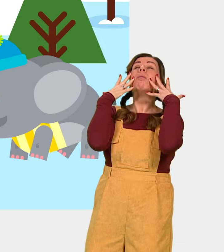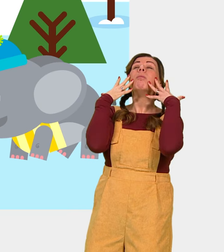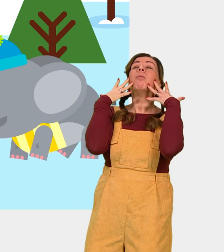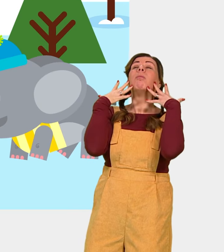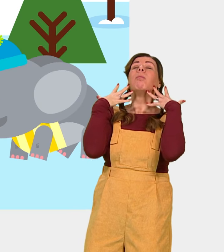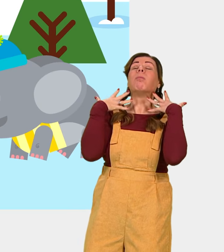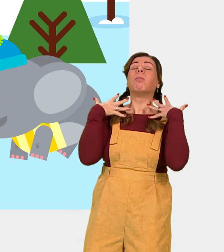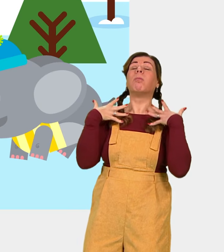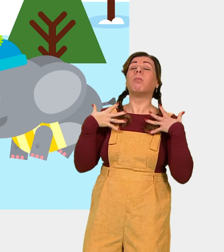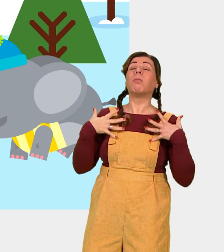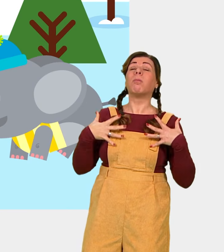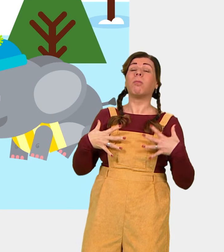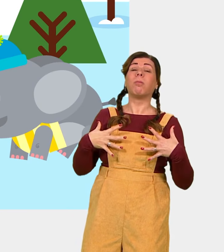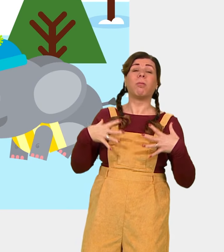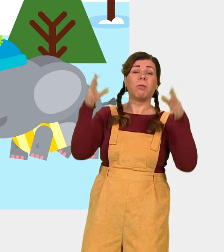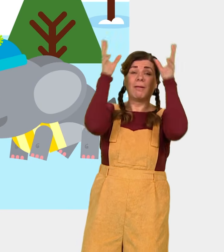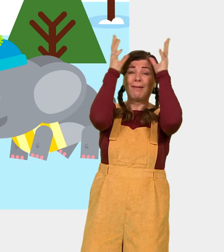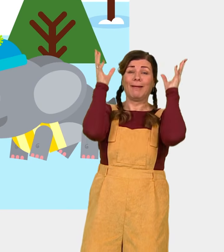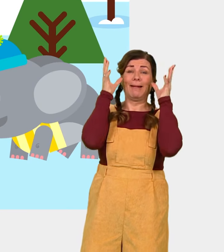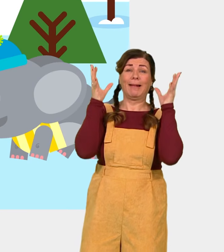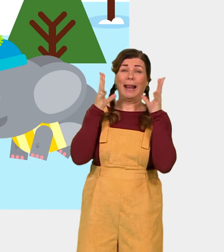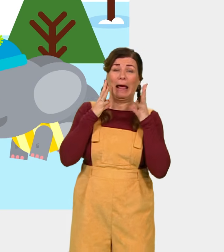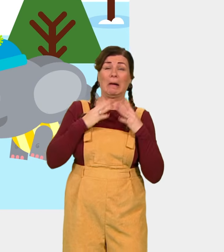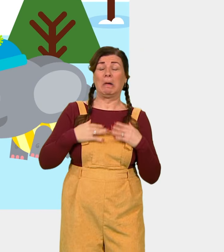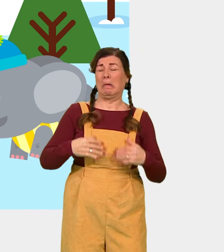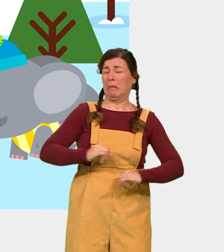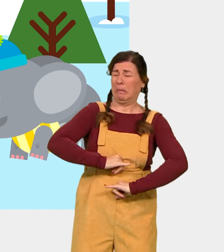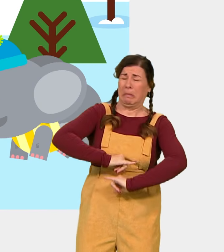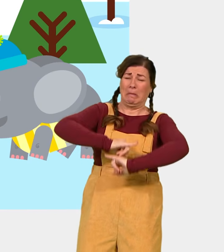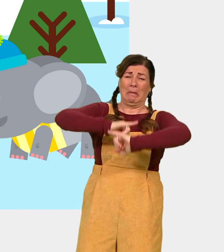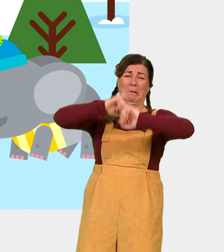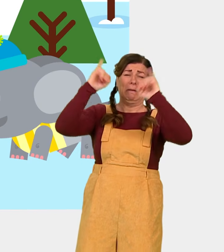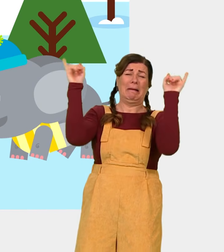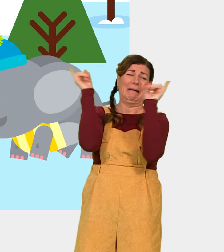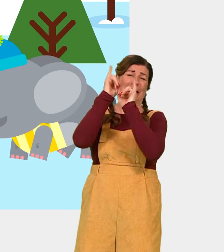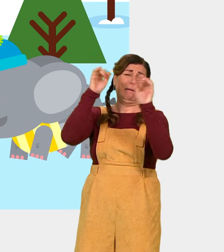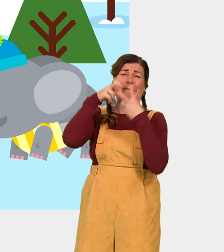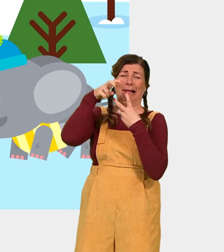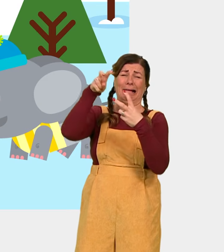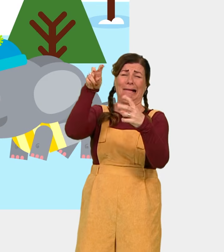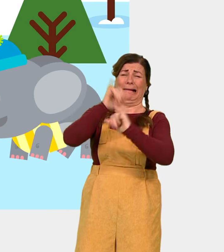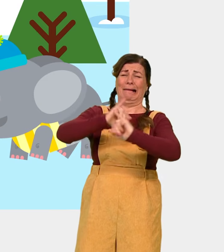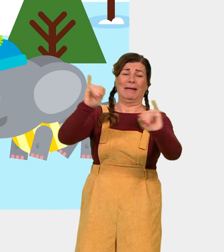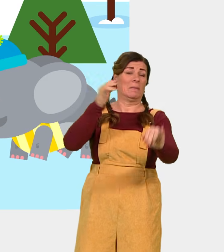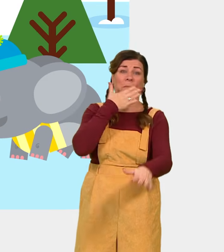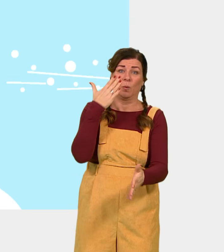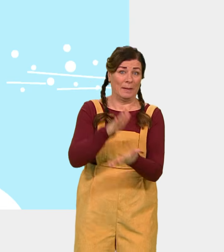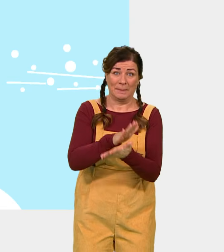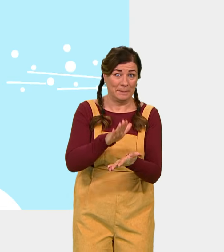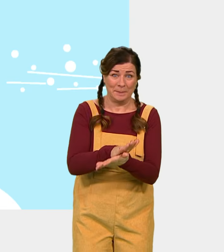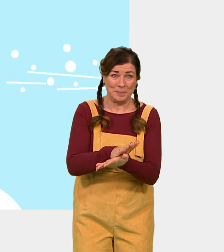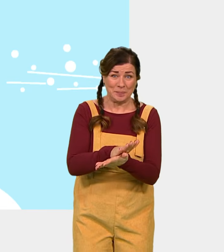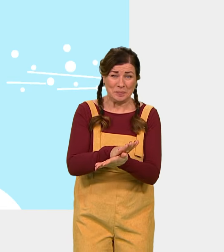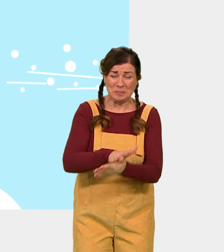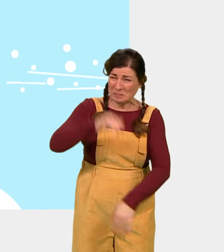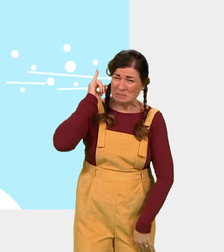cynnes. Glaniodd y slwdge seimllyd hwnnw ar wyneb llew. Doedd e ddim yn hapus.